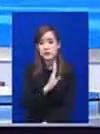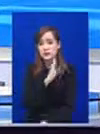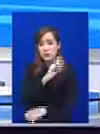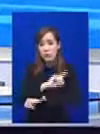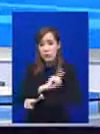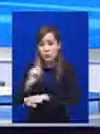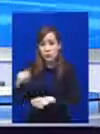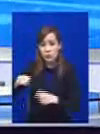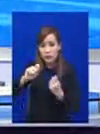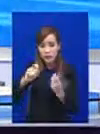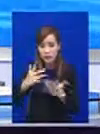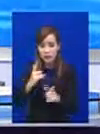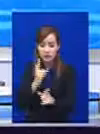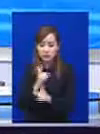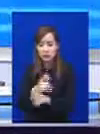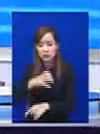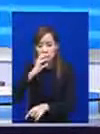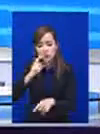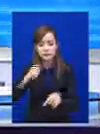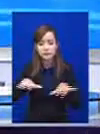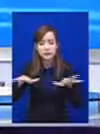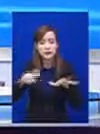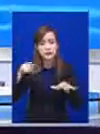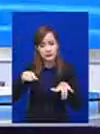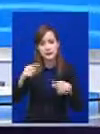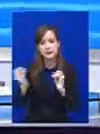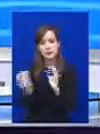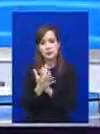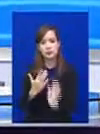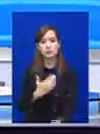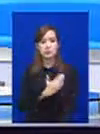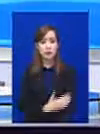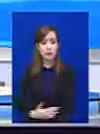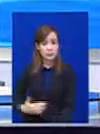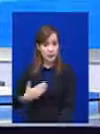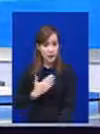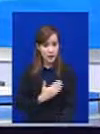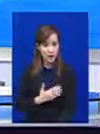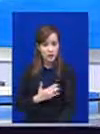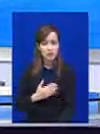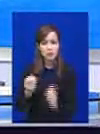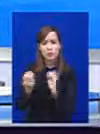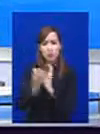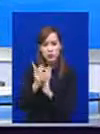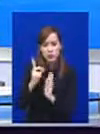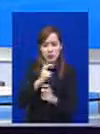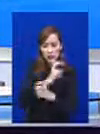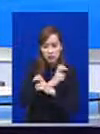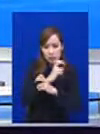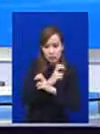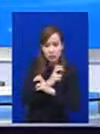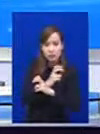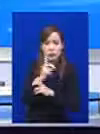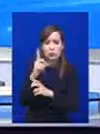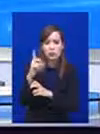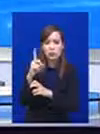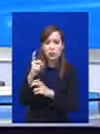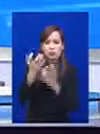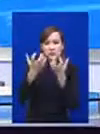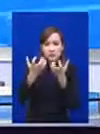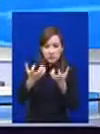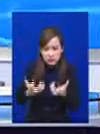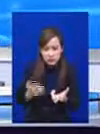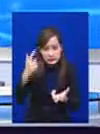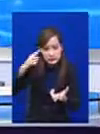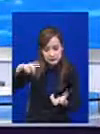านต์แต่ว่าดื่มเป็นปกติอยู่แล้วก็จะมีผลกระทบต่อสุขภาพค่ะซึ่งจะก่อให้เกิดโรคกระดูกสะโพกเสื่อมจนถึงขั้นรุนแรงไม่สามารถก